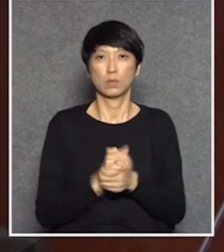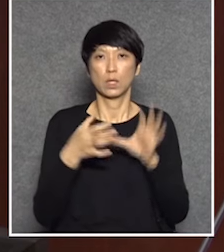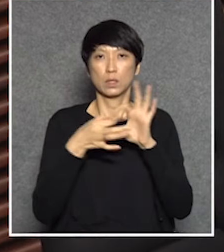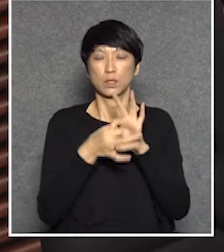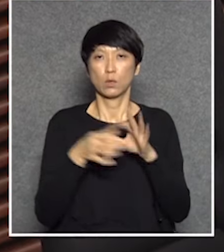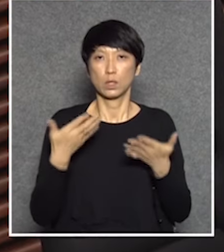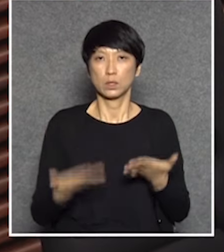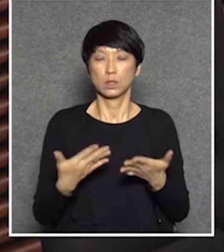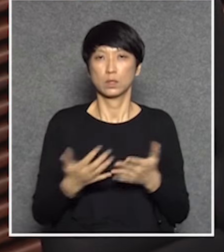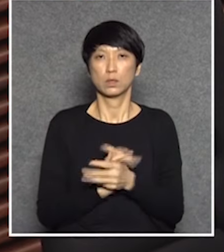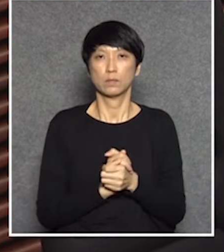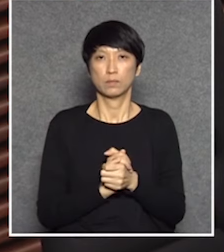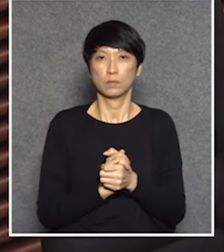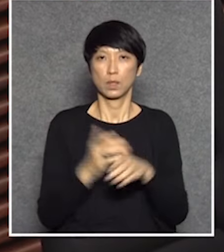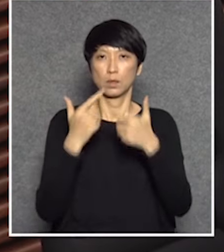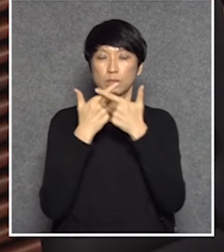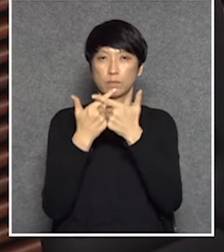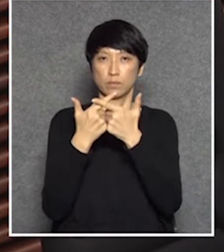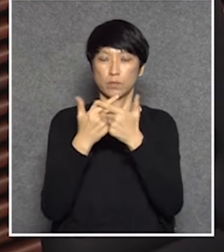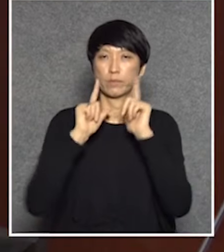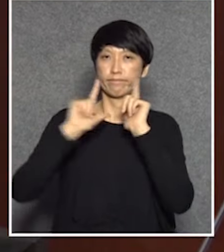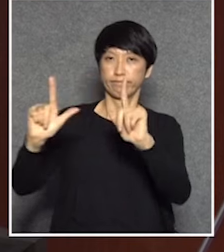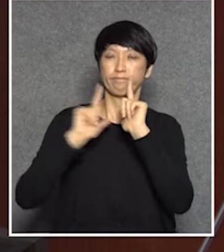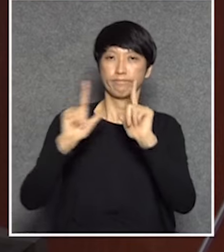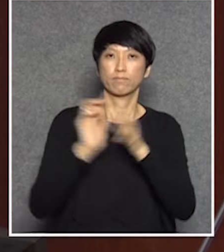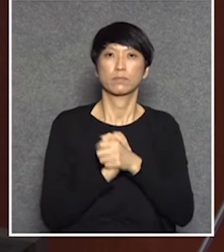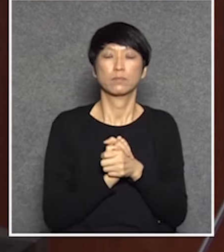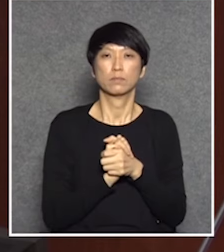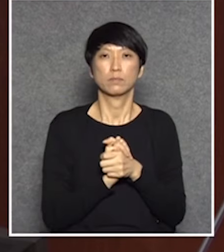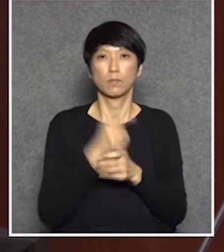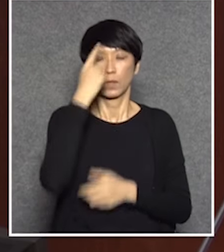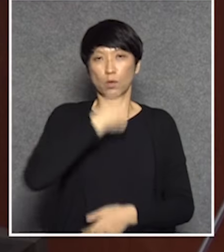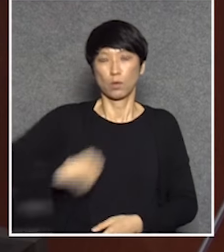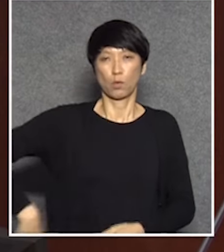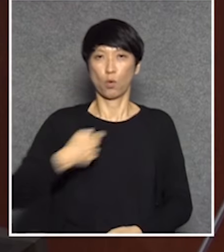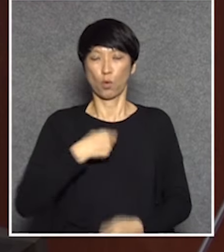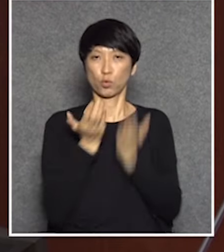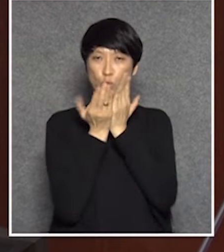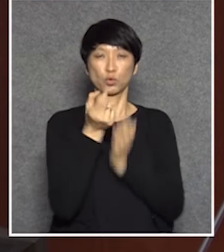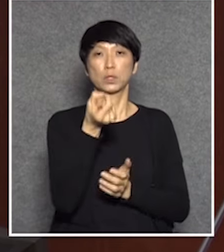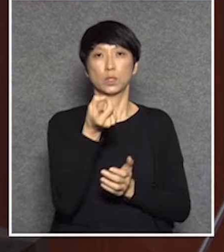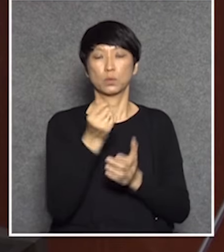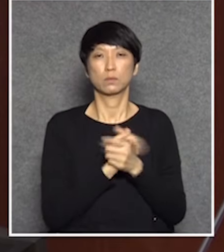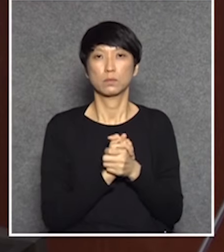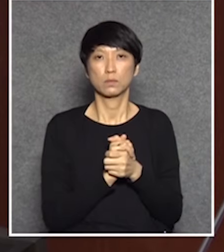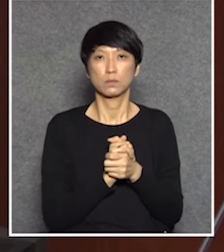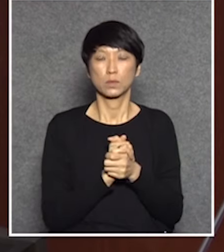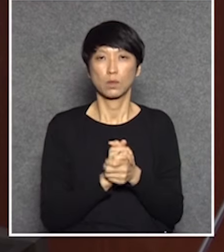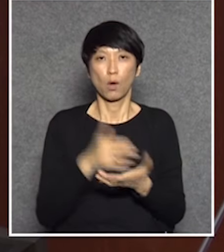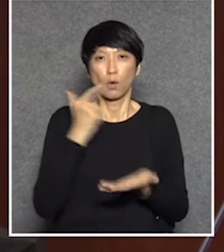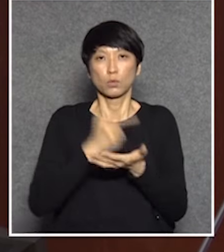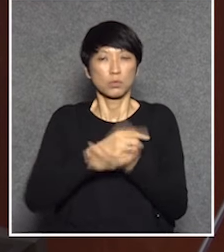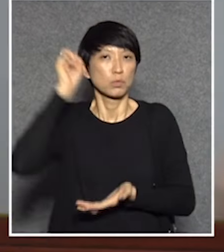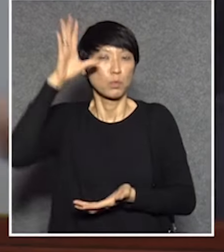個指責咧係佢進行辯護。梁國雄議員， 小弟即係讀書少啦，係咪？咁我就冇乜真知灼見，我就